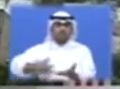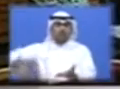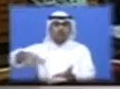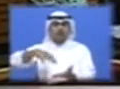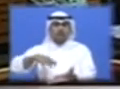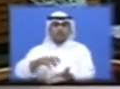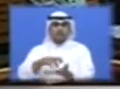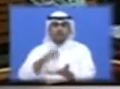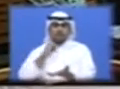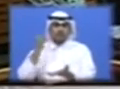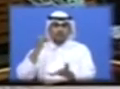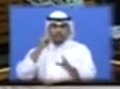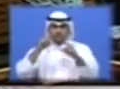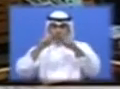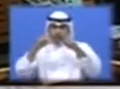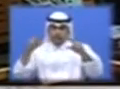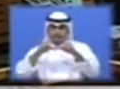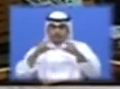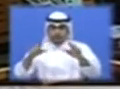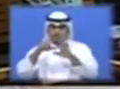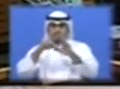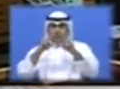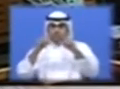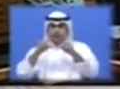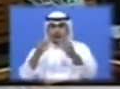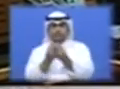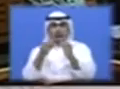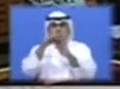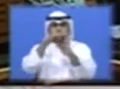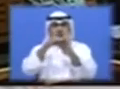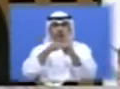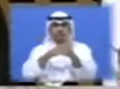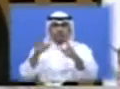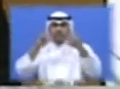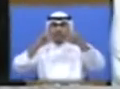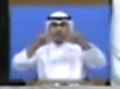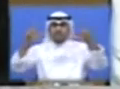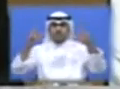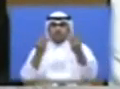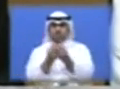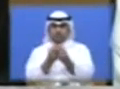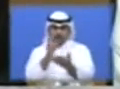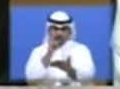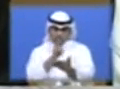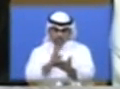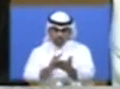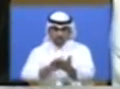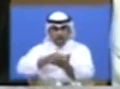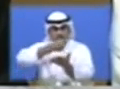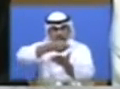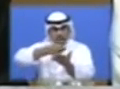لتدارس تطوير التبادلات البرامجية والإخبارية وتفعيل نظام مينوس الخاص بالتبادل وعرض التقريرين المالي